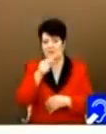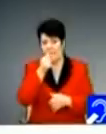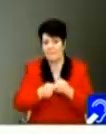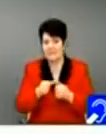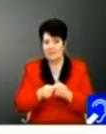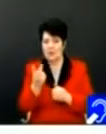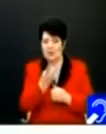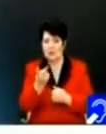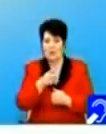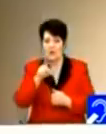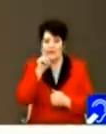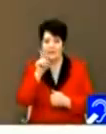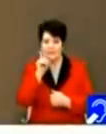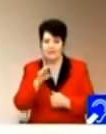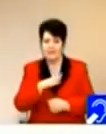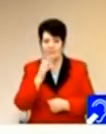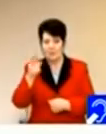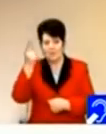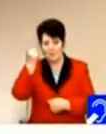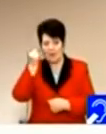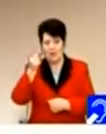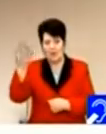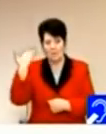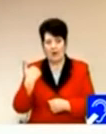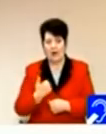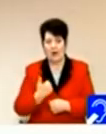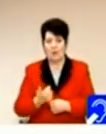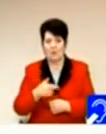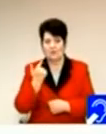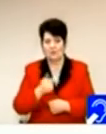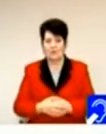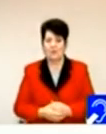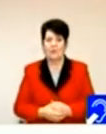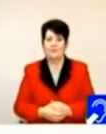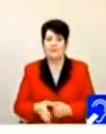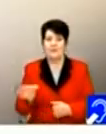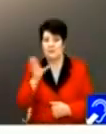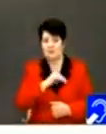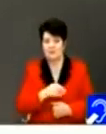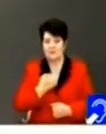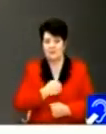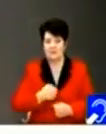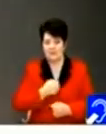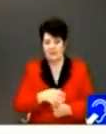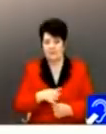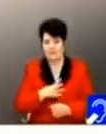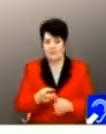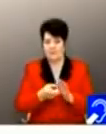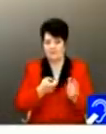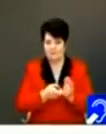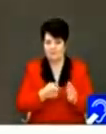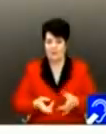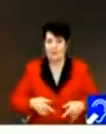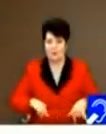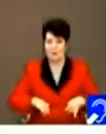2 tineri. Motivul a fost că ar fi avut părul prea lung pentru o tunsoare bărbătească. Toți agresorii sunt cercetați pentru huliganism, iar